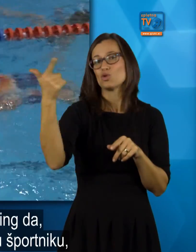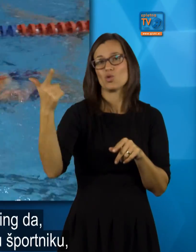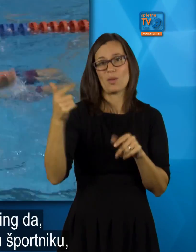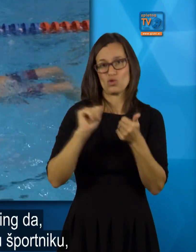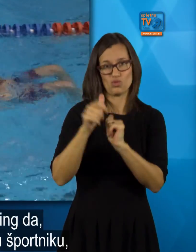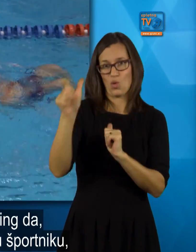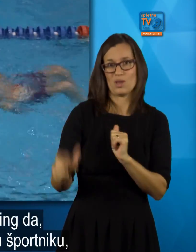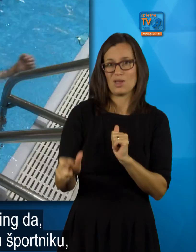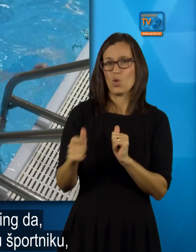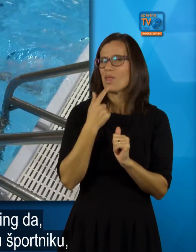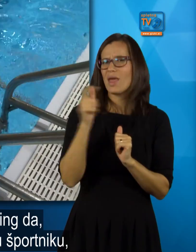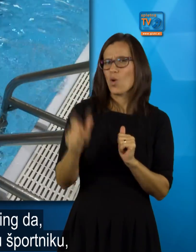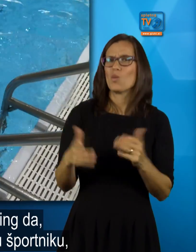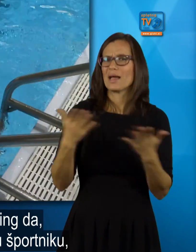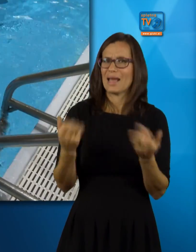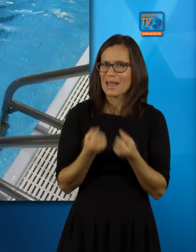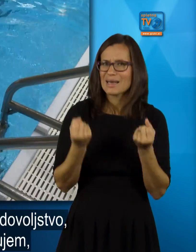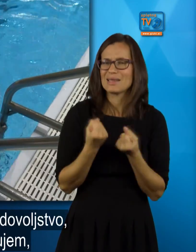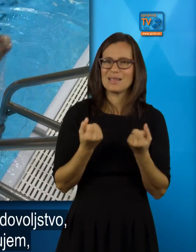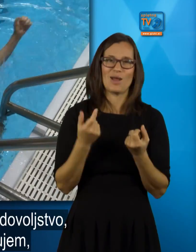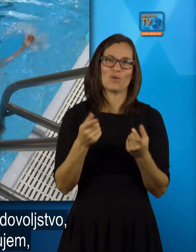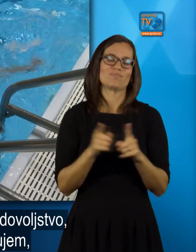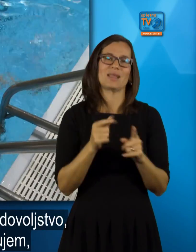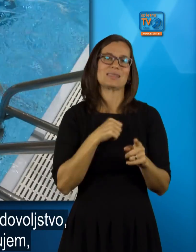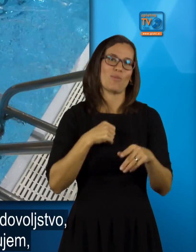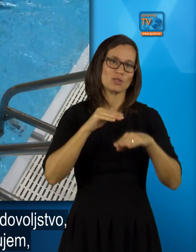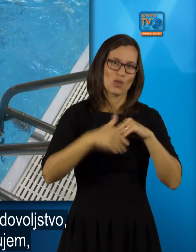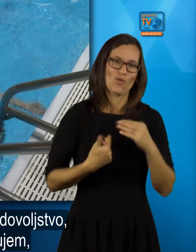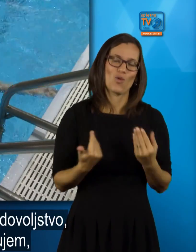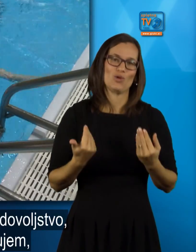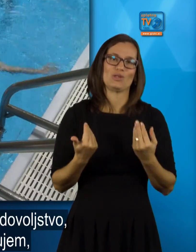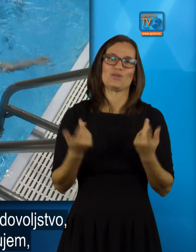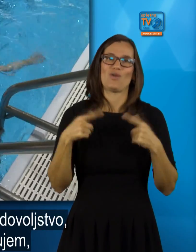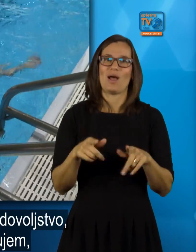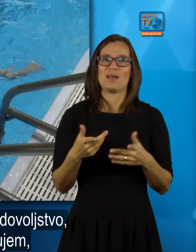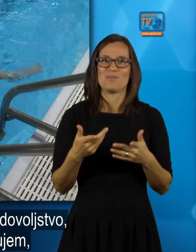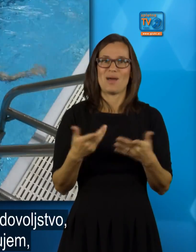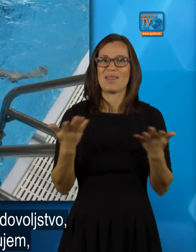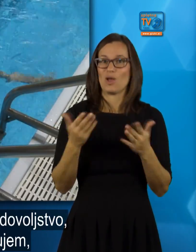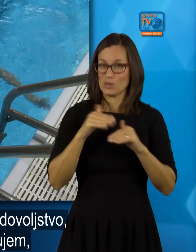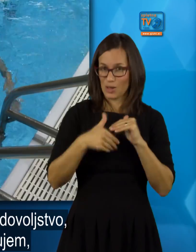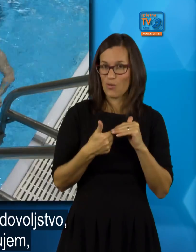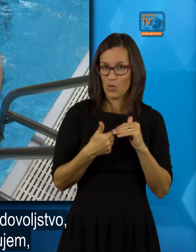kot vsakemu drugemu športniku, nekomu, ki nekaj trenira, ne, neko samozadovoljstvo,